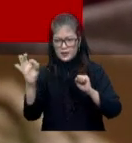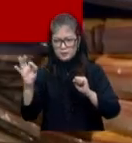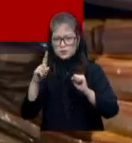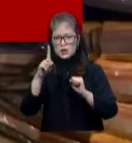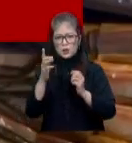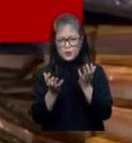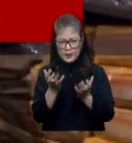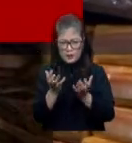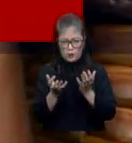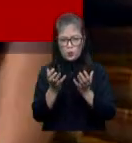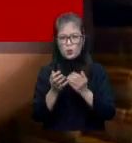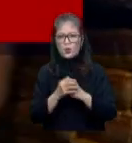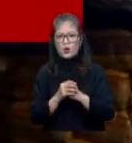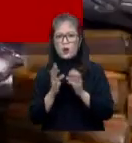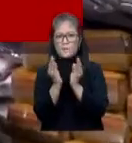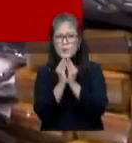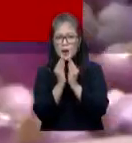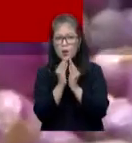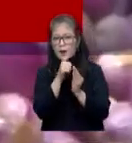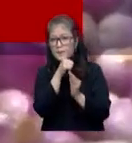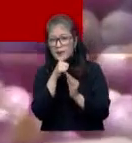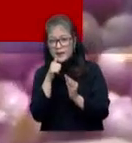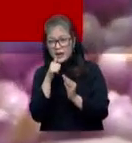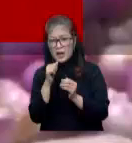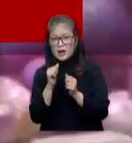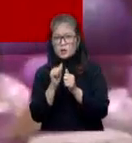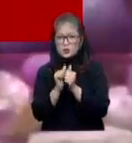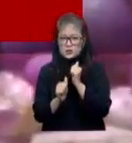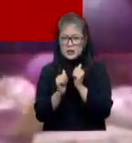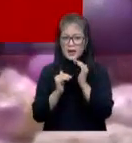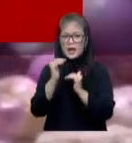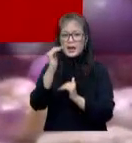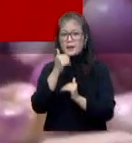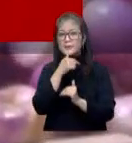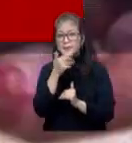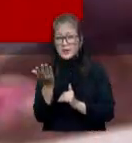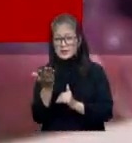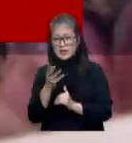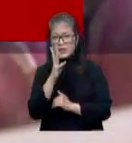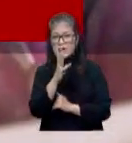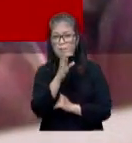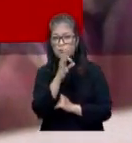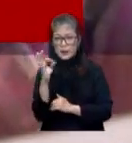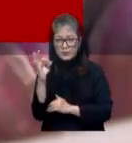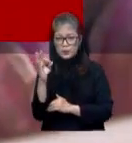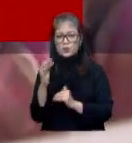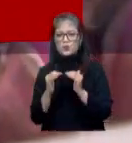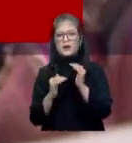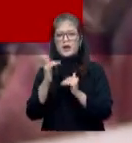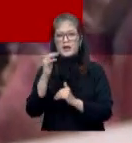Dan untuk harga bawang putih, bawang merah ini juga mengalami kenaikan yang tadinya dibanderol dengan harga Rp30.000 kini naik